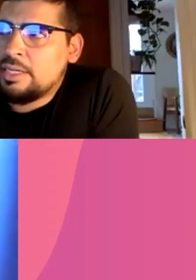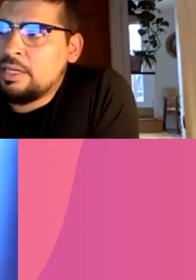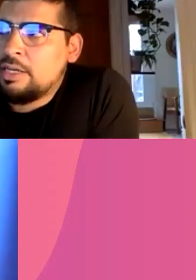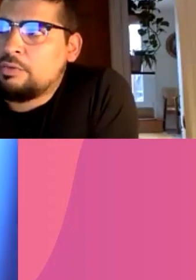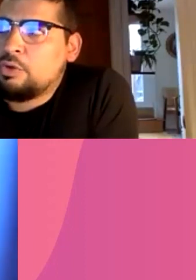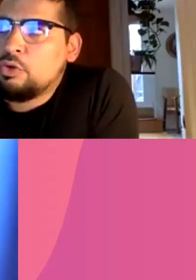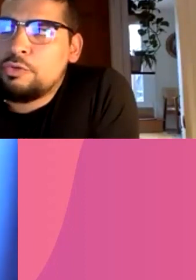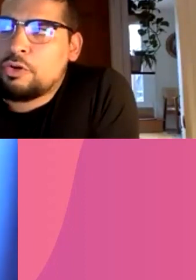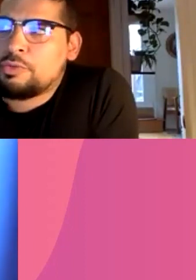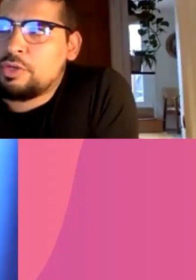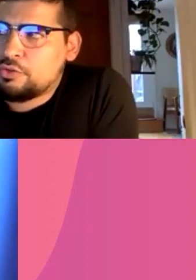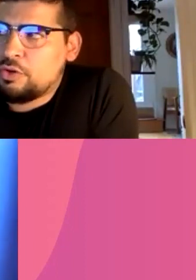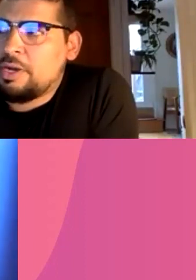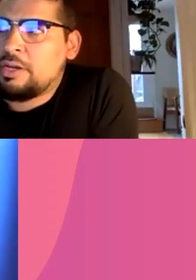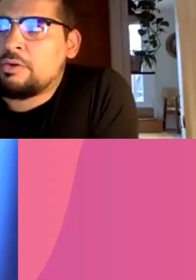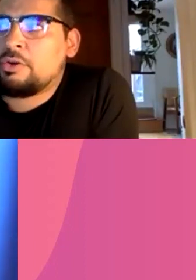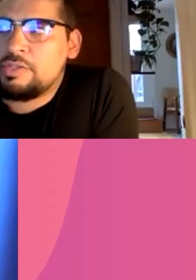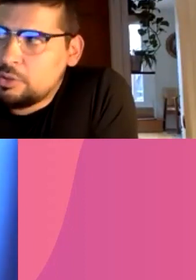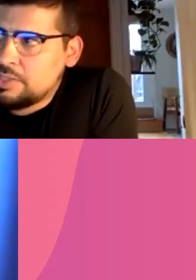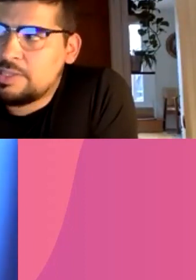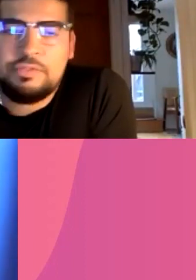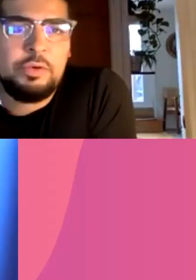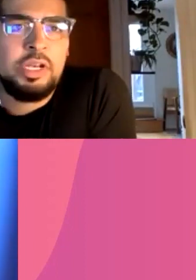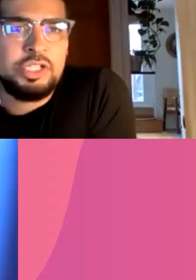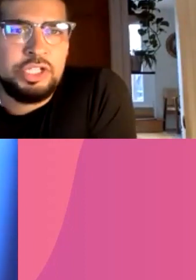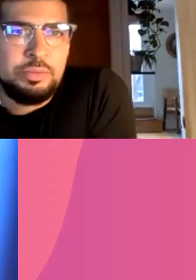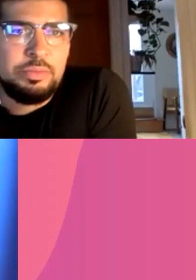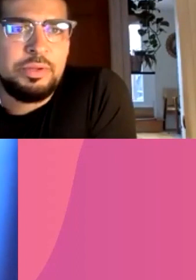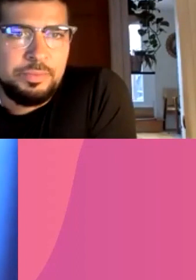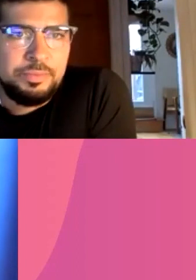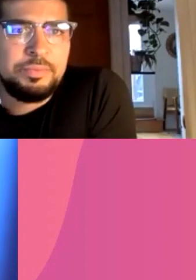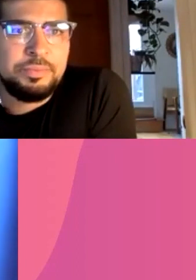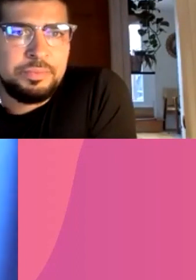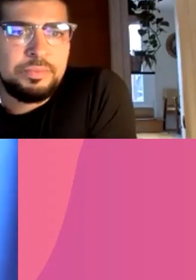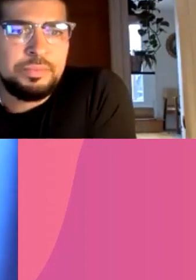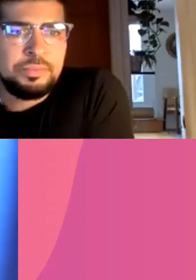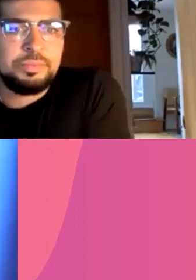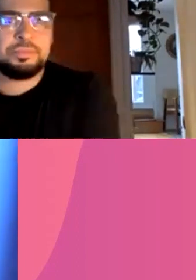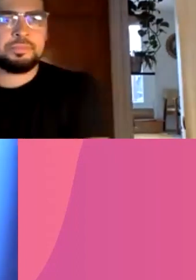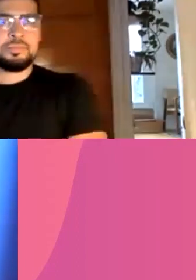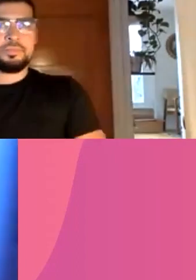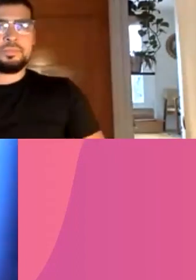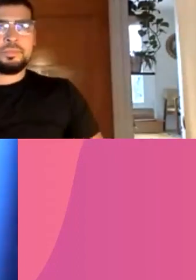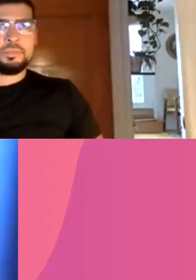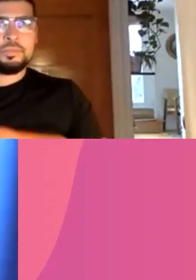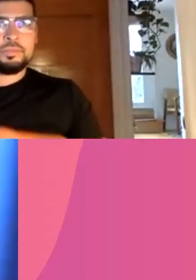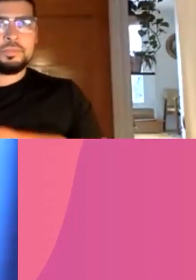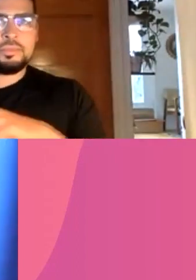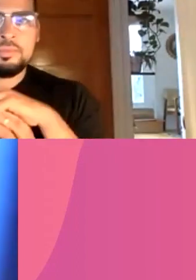and deal with the new forms of trauma? Alors, comment les traumatismes du passé leur permet de